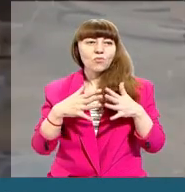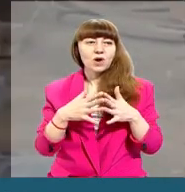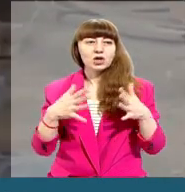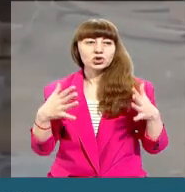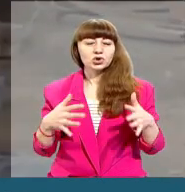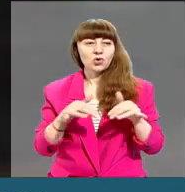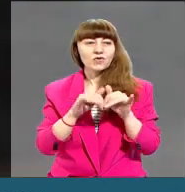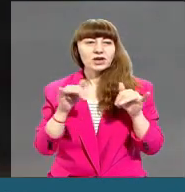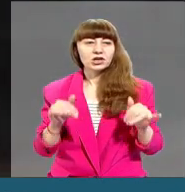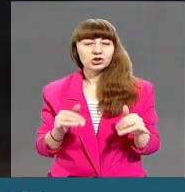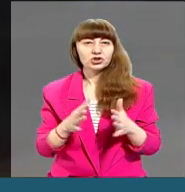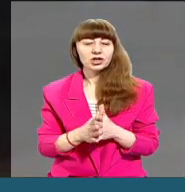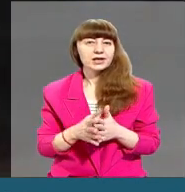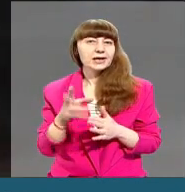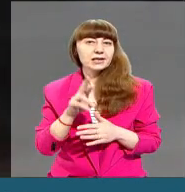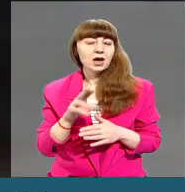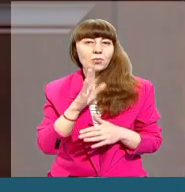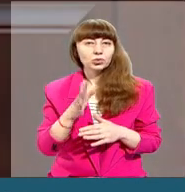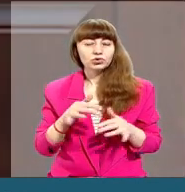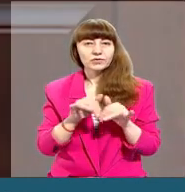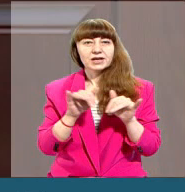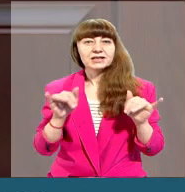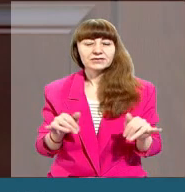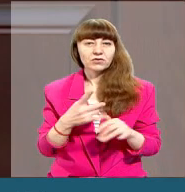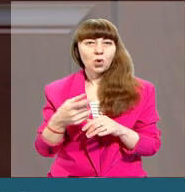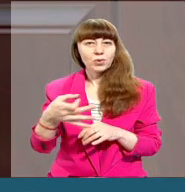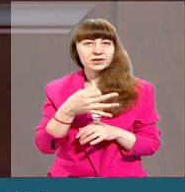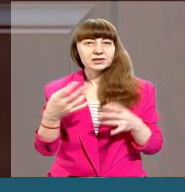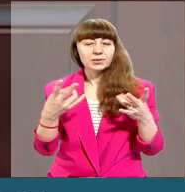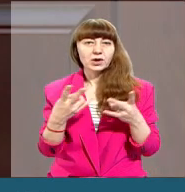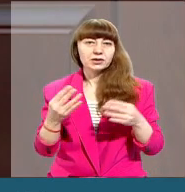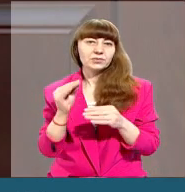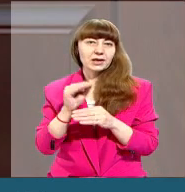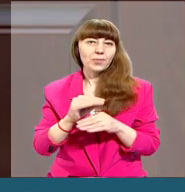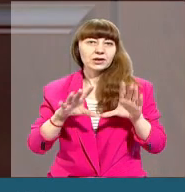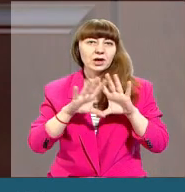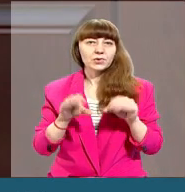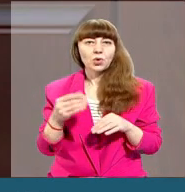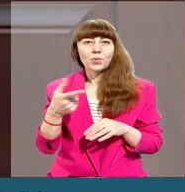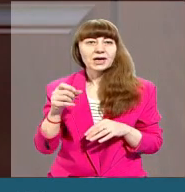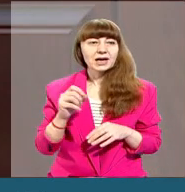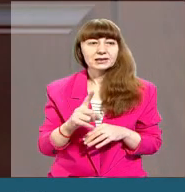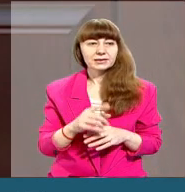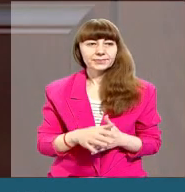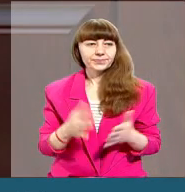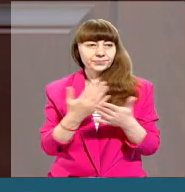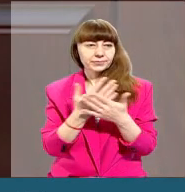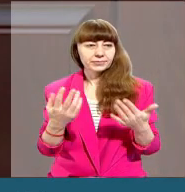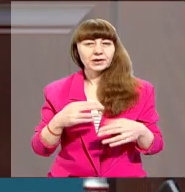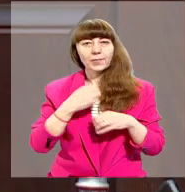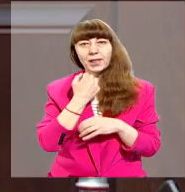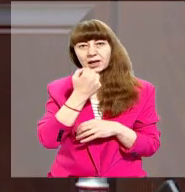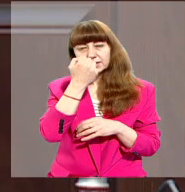Кумара Аксакалова, для дальнейшего развития этой отрасли в области необходим дополнительный объем газа. Мы благодарны